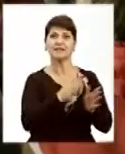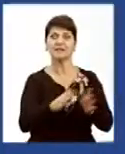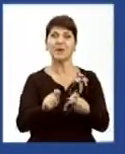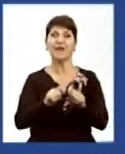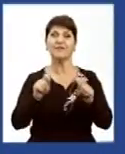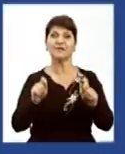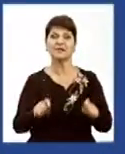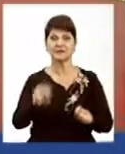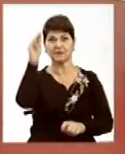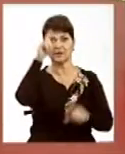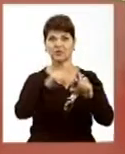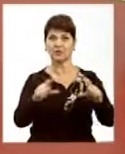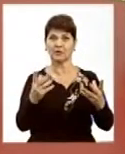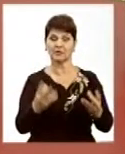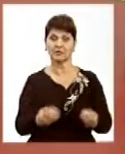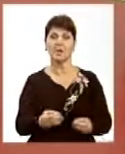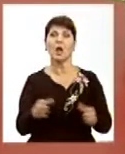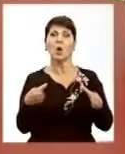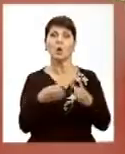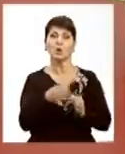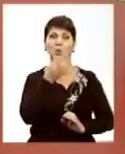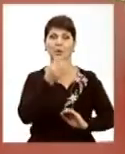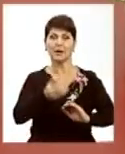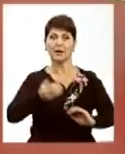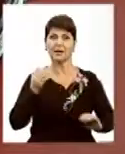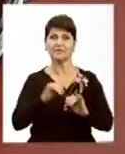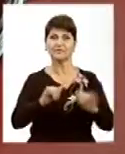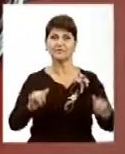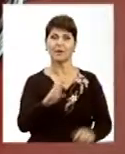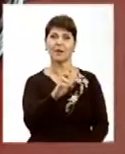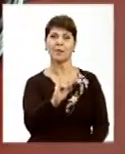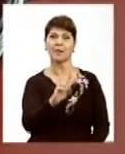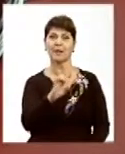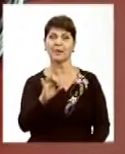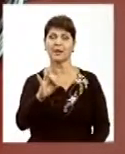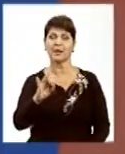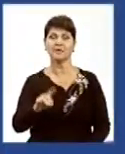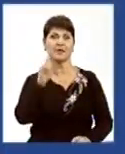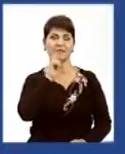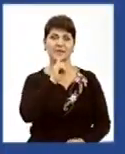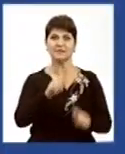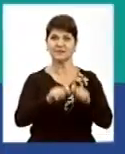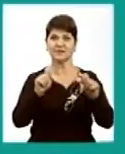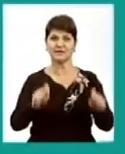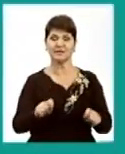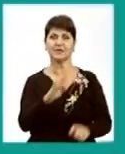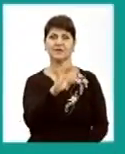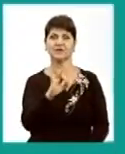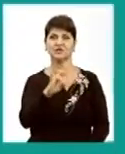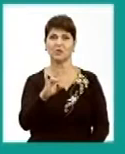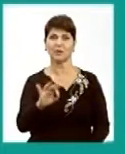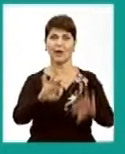відкритих даних шкіл. Групи раннього розвитку «Бейбі Арт» відкрили у Вінницькій дитячій школі мистецтв «Вишенька».